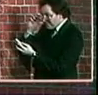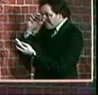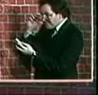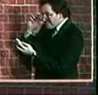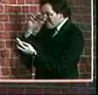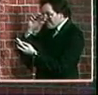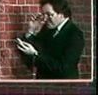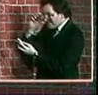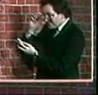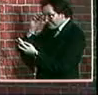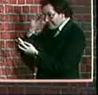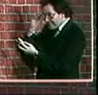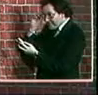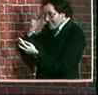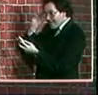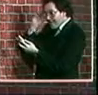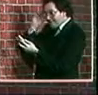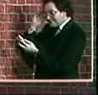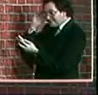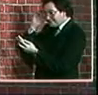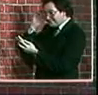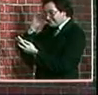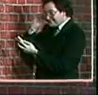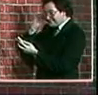On va partir comme ça, on va venir là-bas et un peu plus, on fait comme ça.